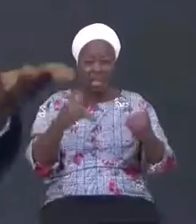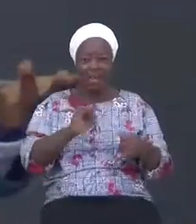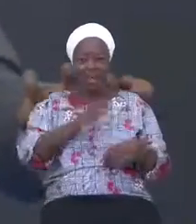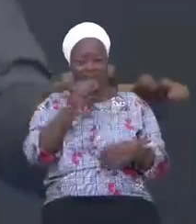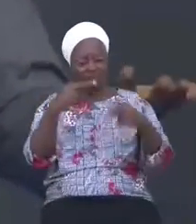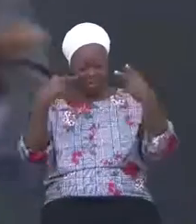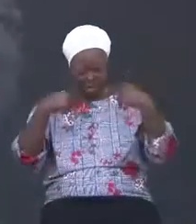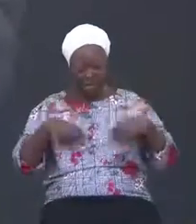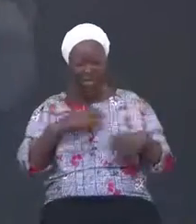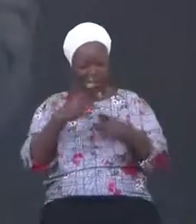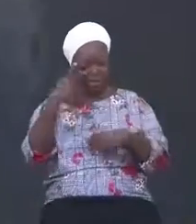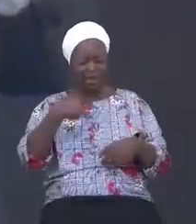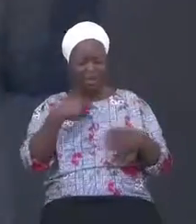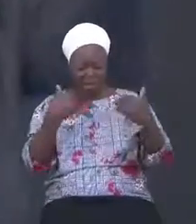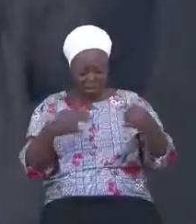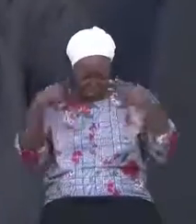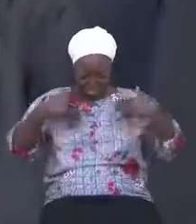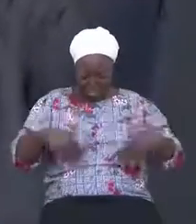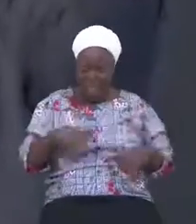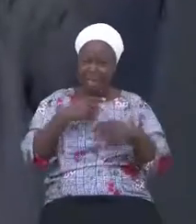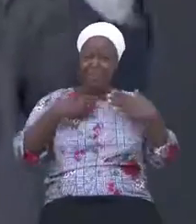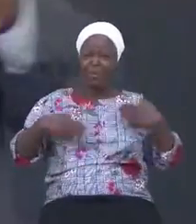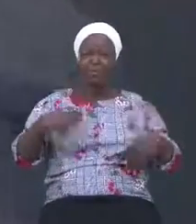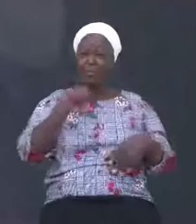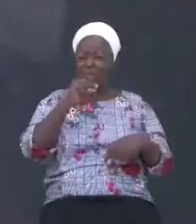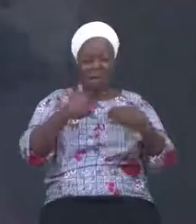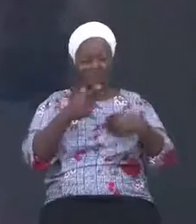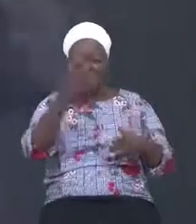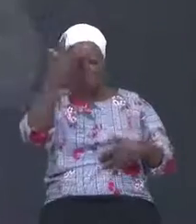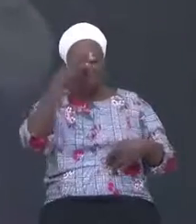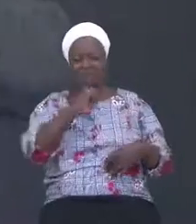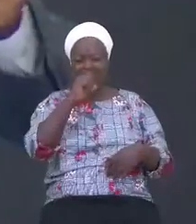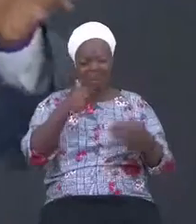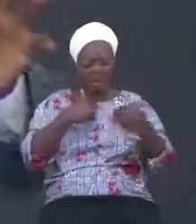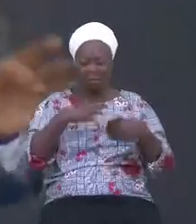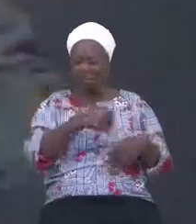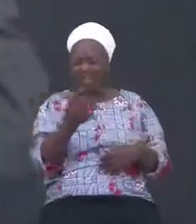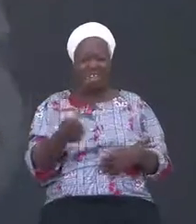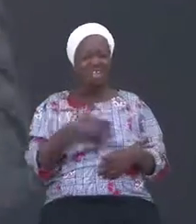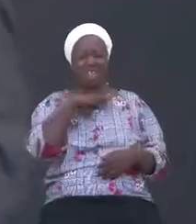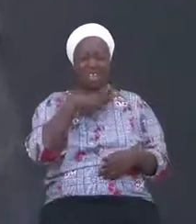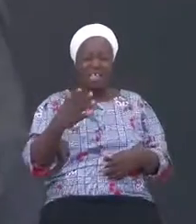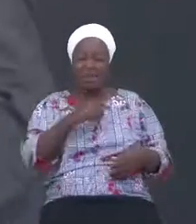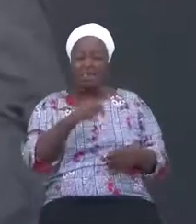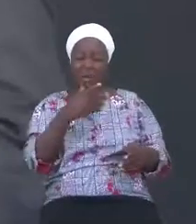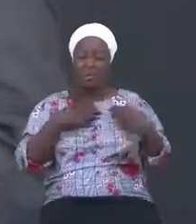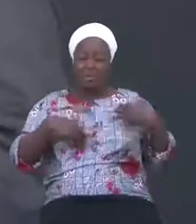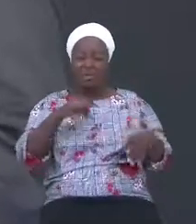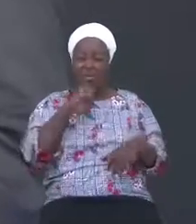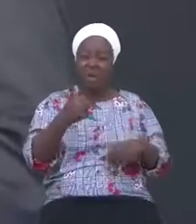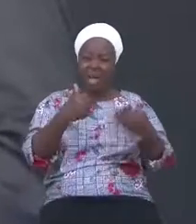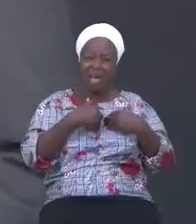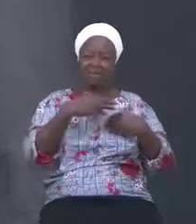Oh, regardez-moi maintenant, le corps n'aura plus de maladie, le corps n'aura plus de traces, n'aura